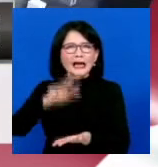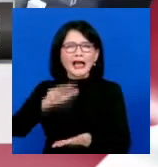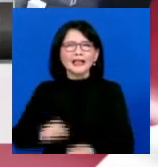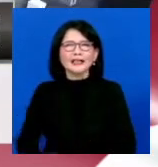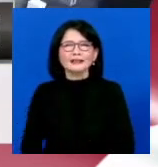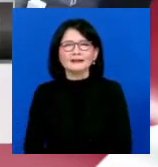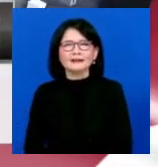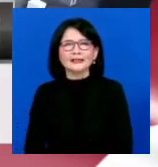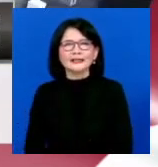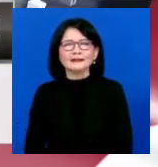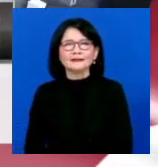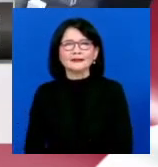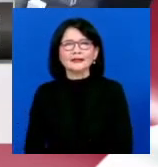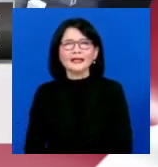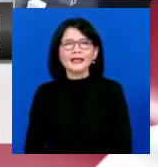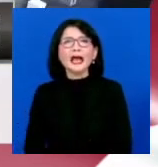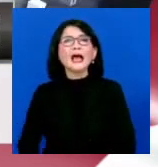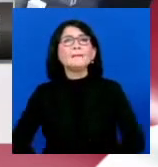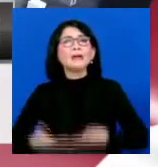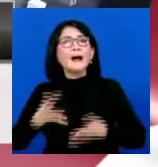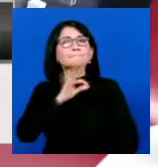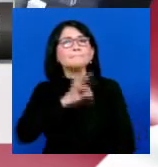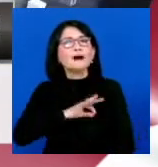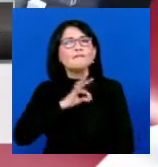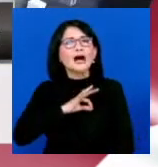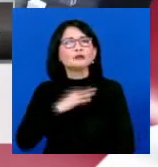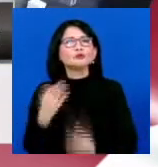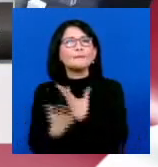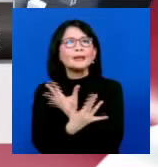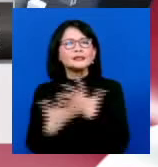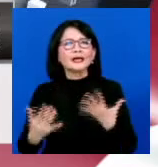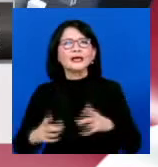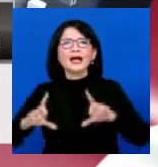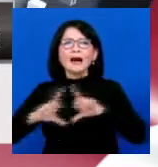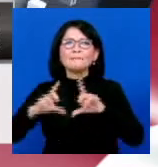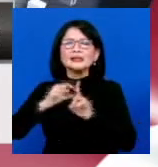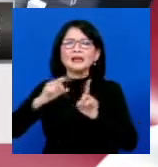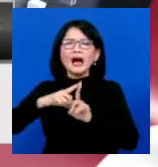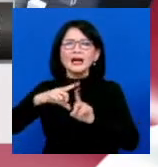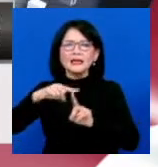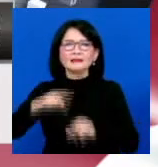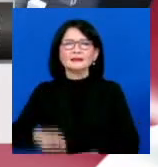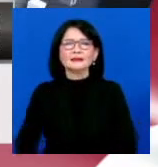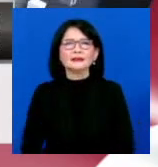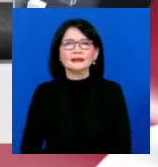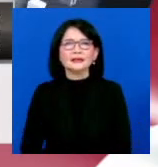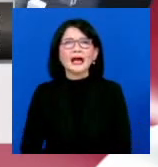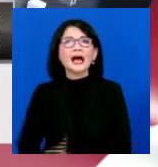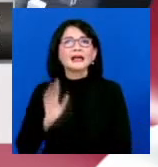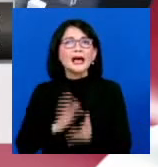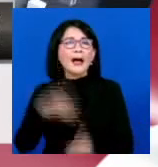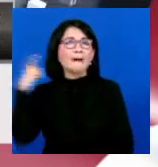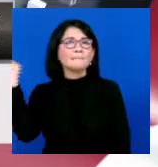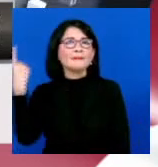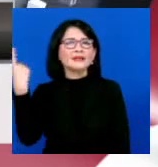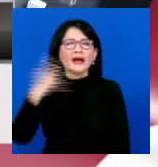juga memberi faedah bagi masyarakat adat dan juga bagi pemerintah